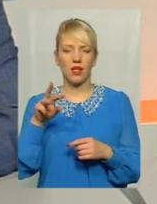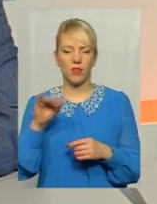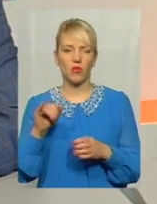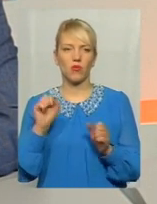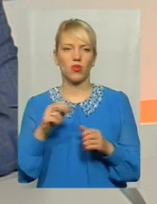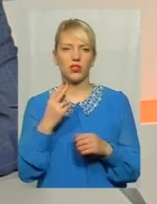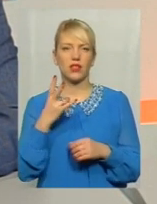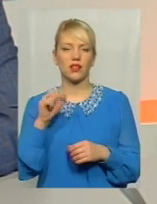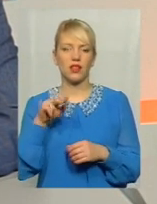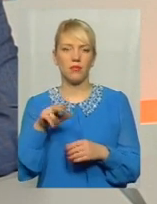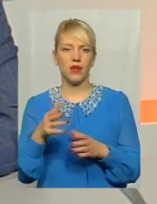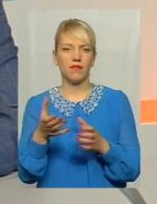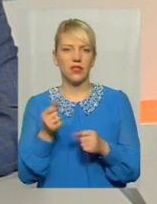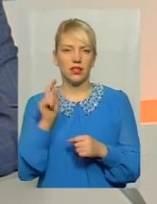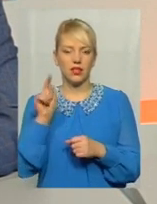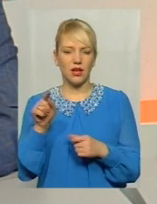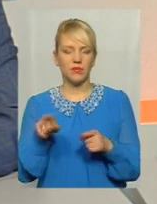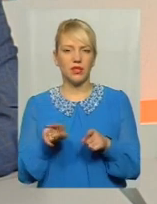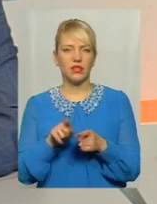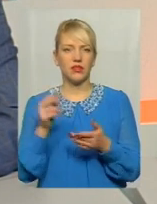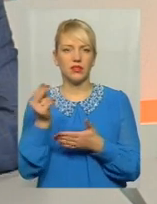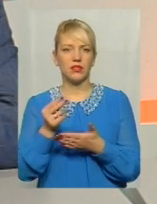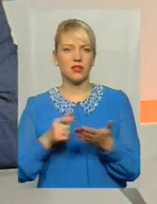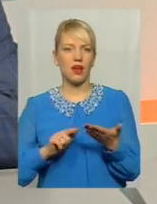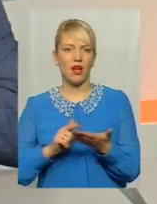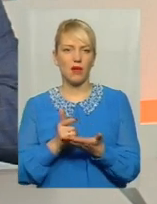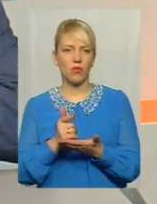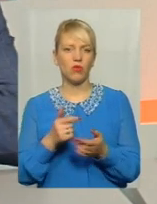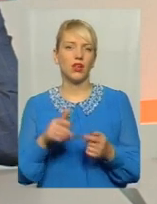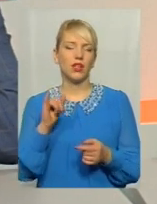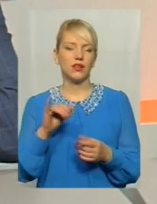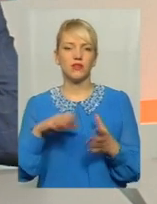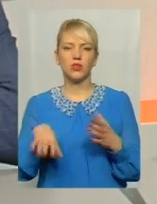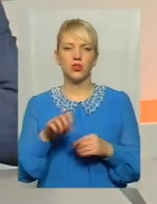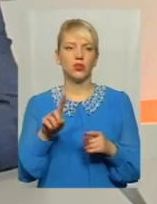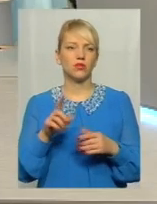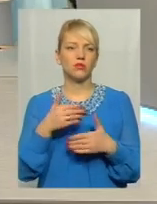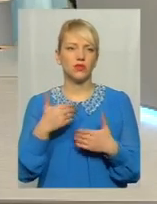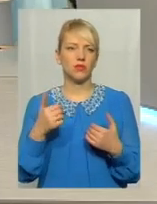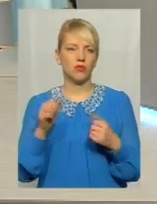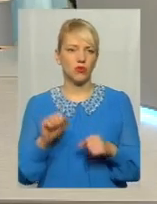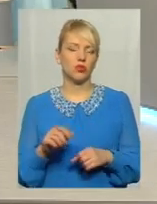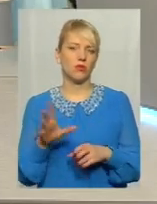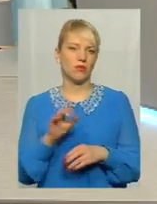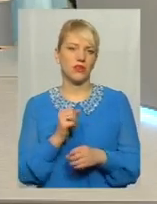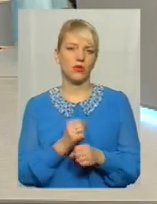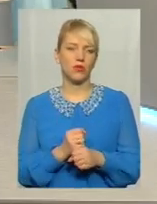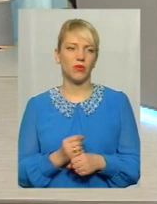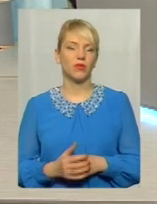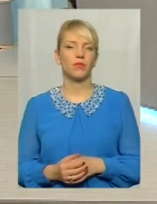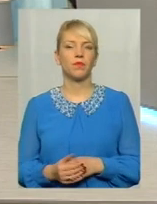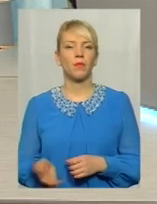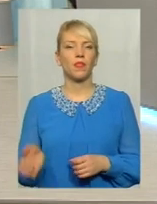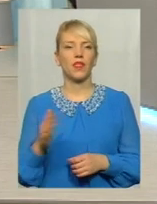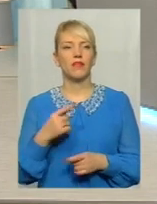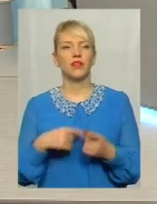на Соборній 16. Тобто максимально всіма шляхами, які нам доступні, ми інформуємо громадян. Давайте